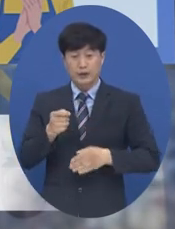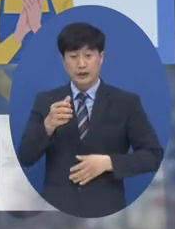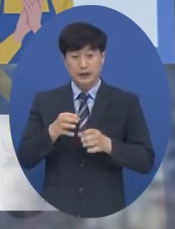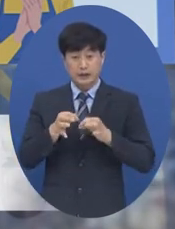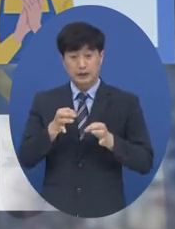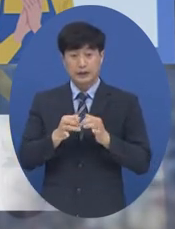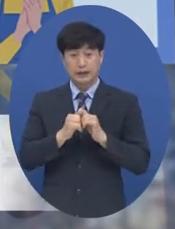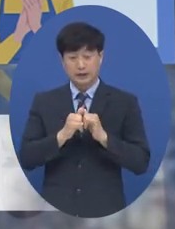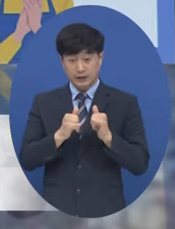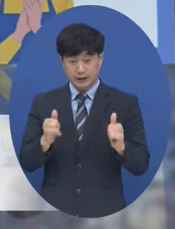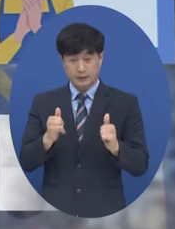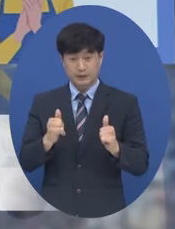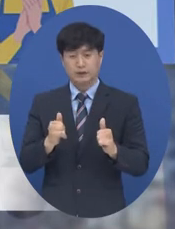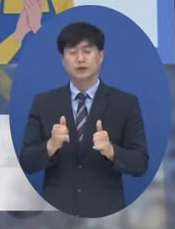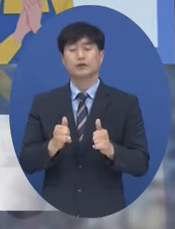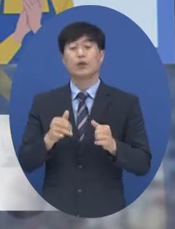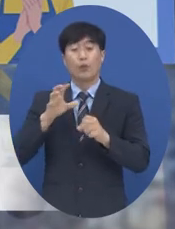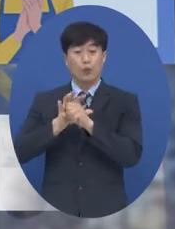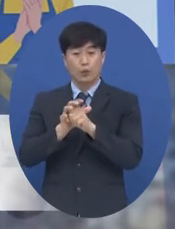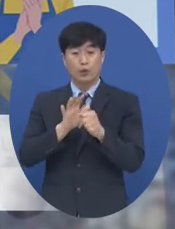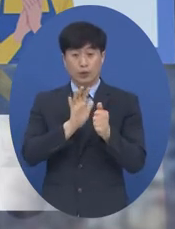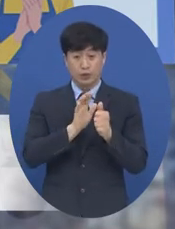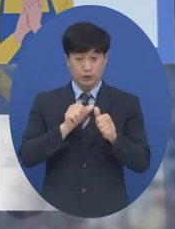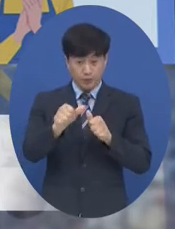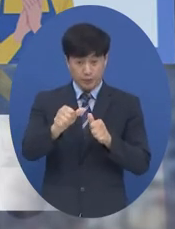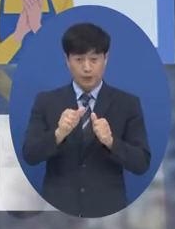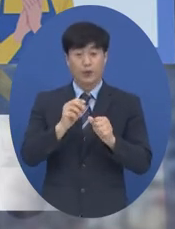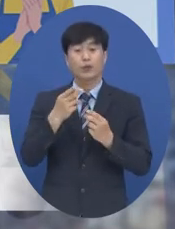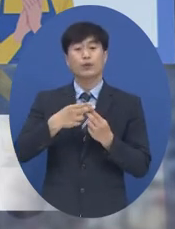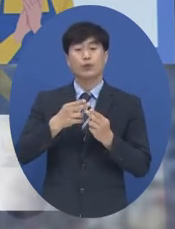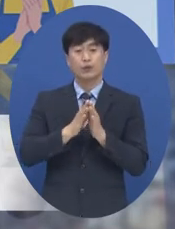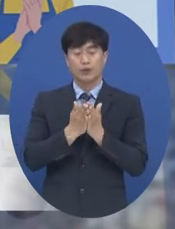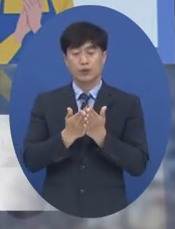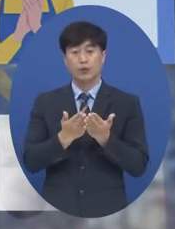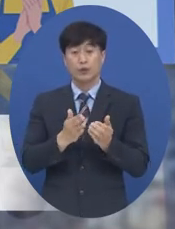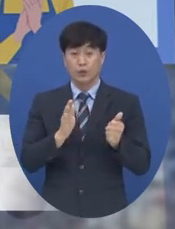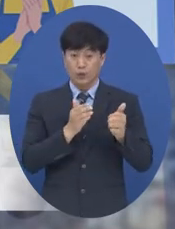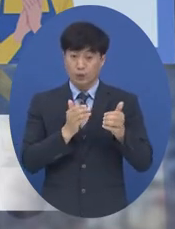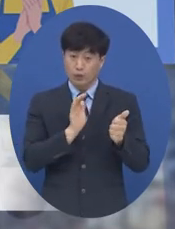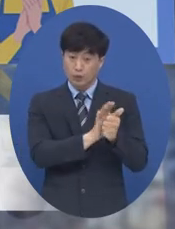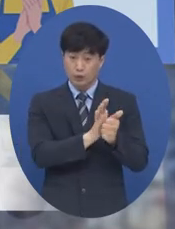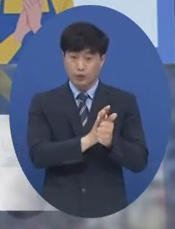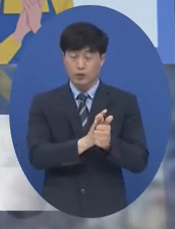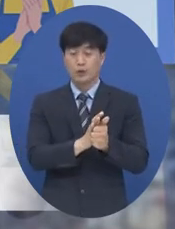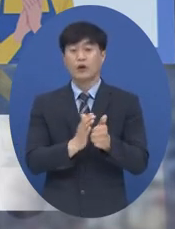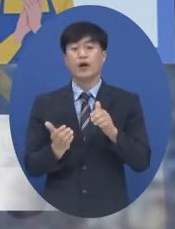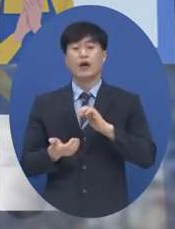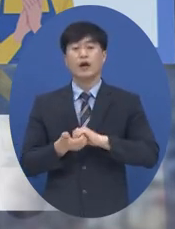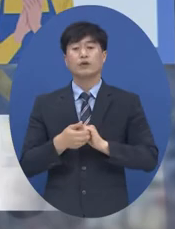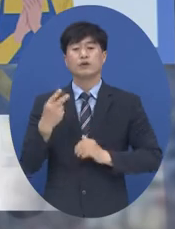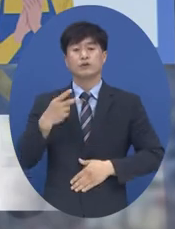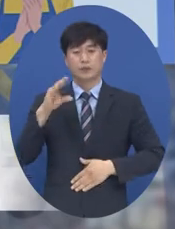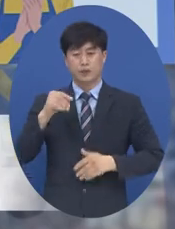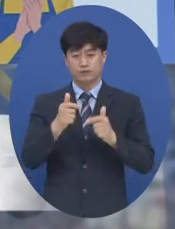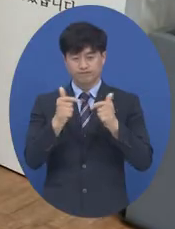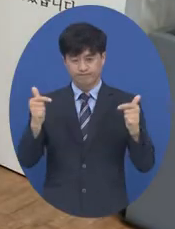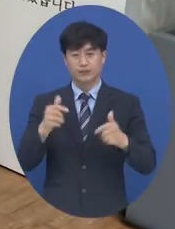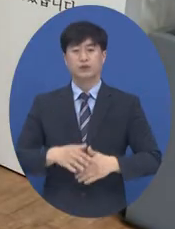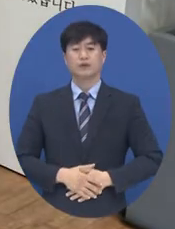극복 통장인데요. 지원 한도가 두 배로 늘어나 최대 2천만 원까지 대출이 가능합니다. 최창순 기자입니다.